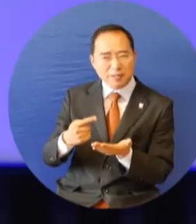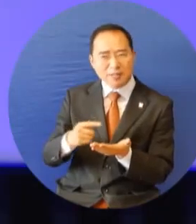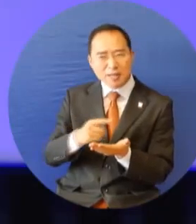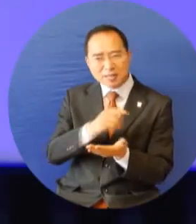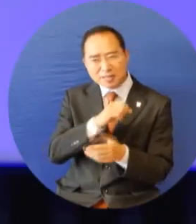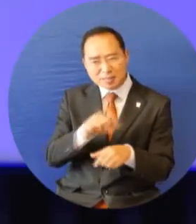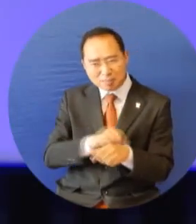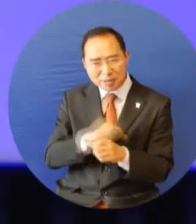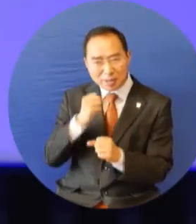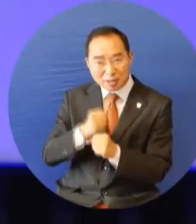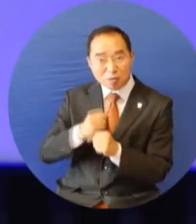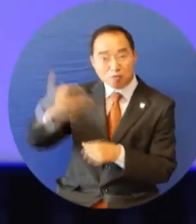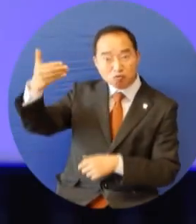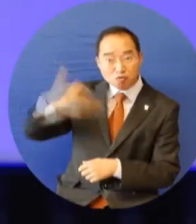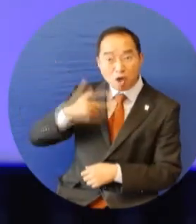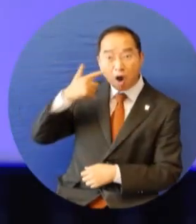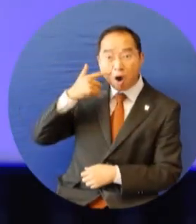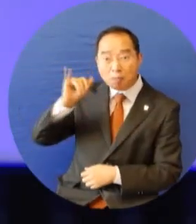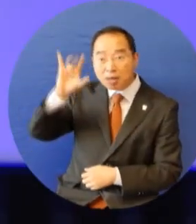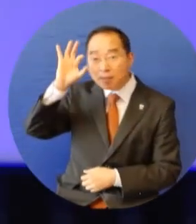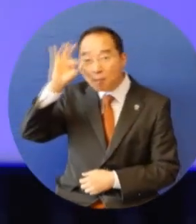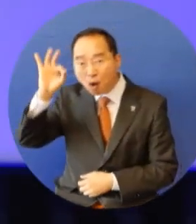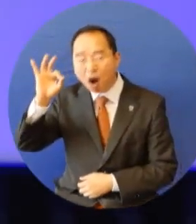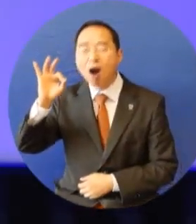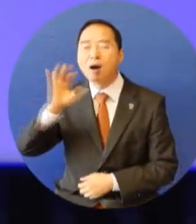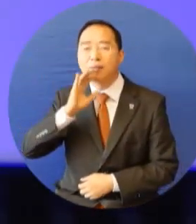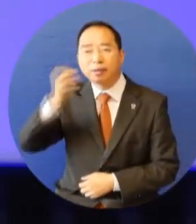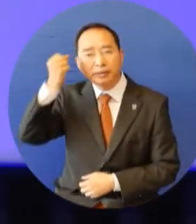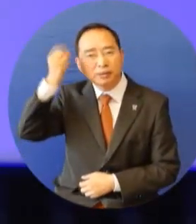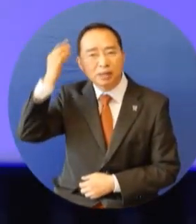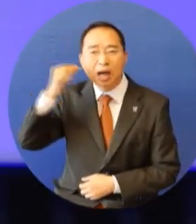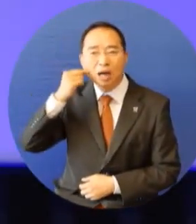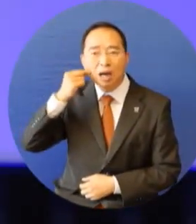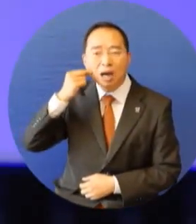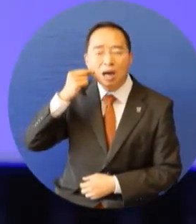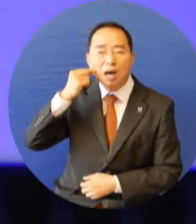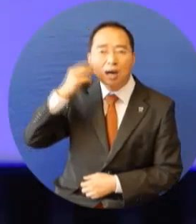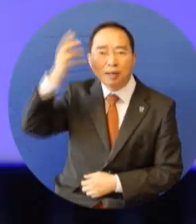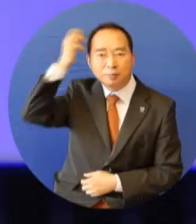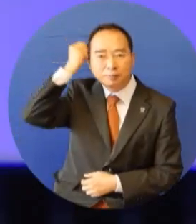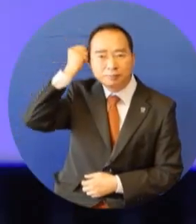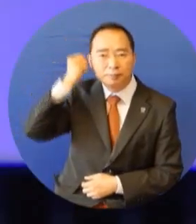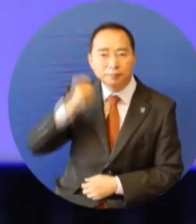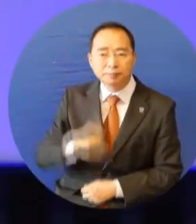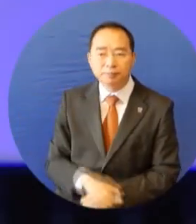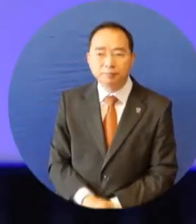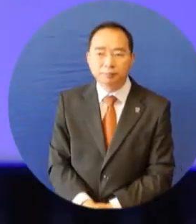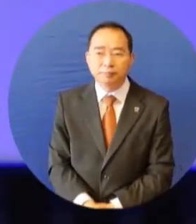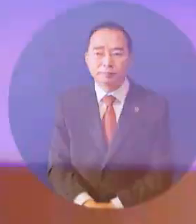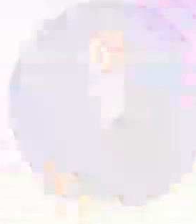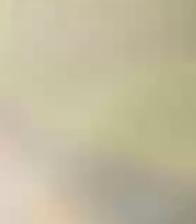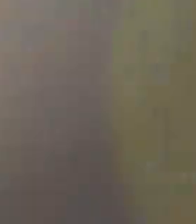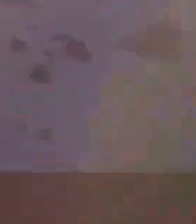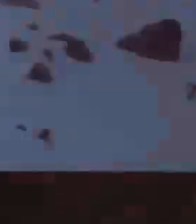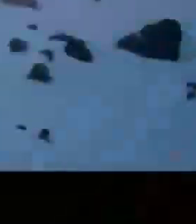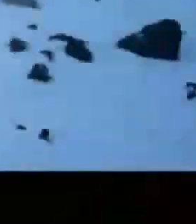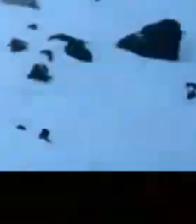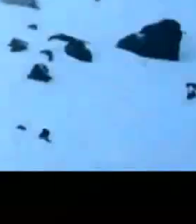소박한 그 호박죽 하나도 별식이라고 끓여줬던 그 어머니의 모습을 난 잊지 않는다.